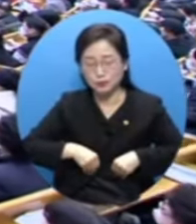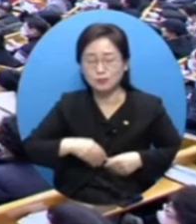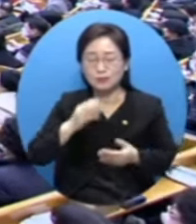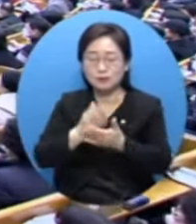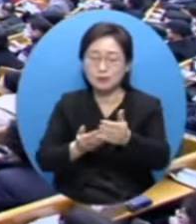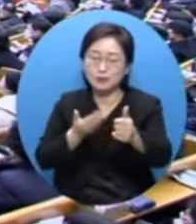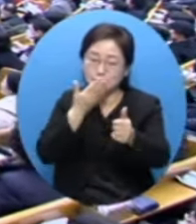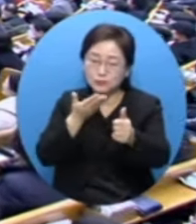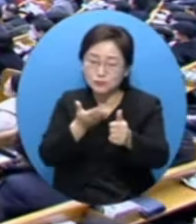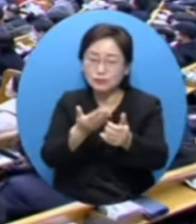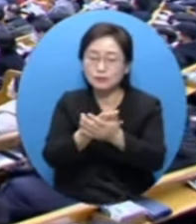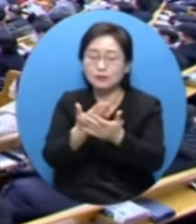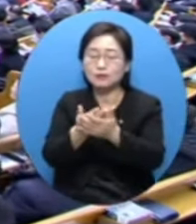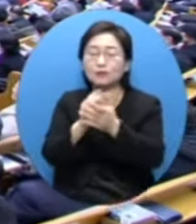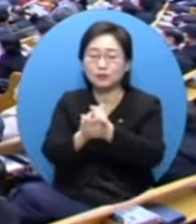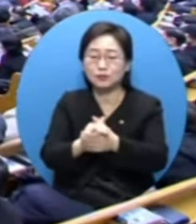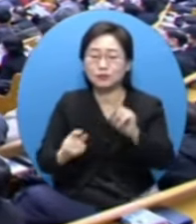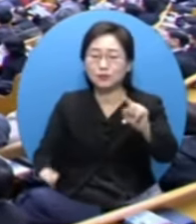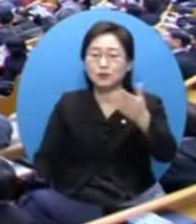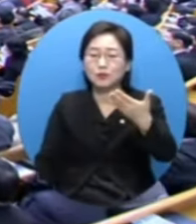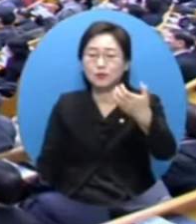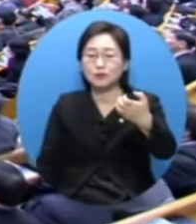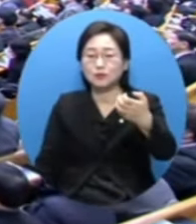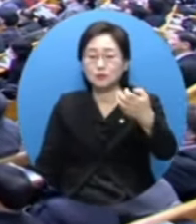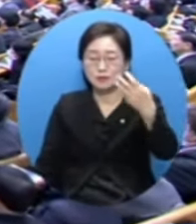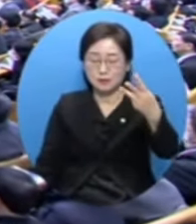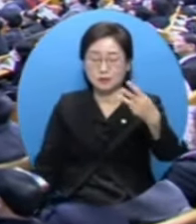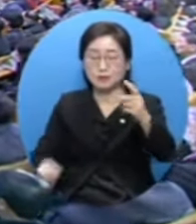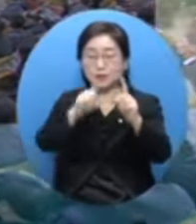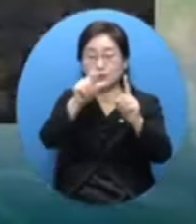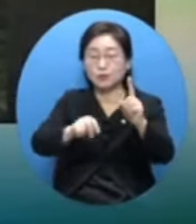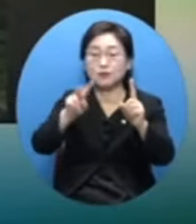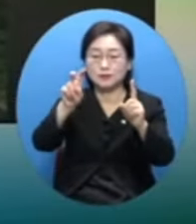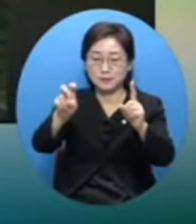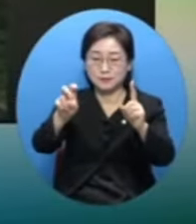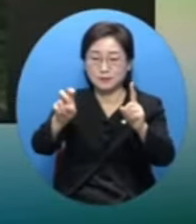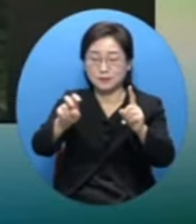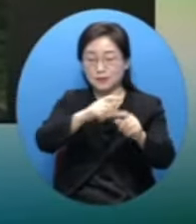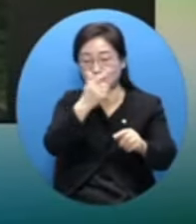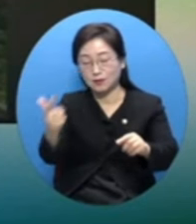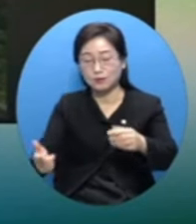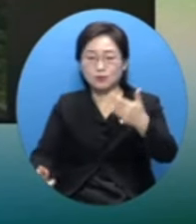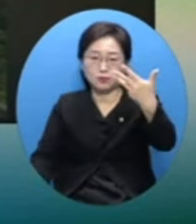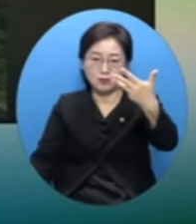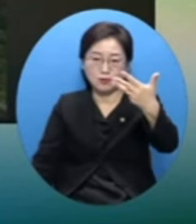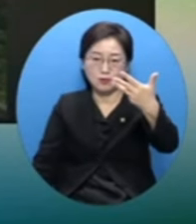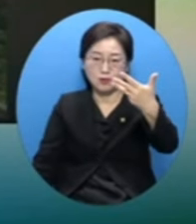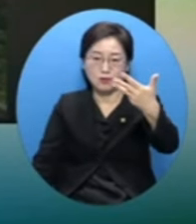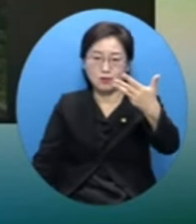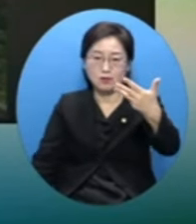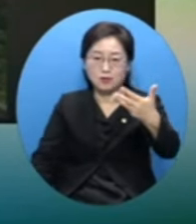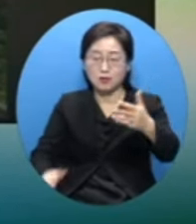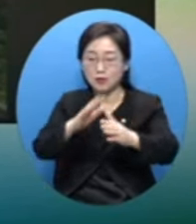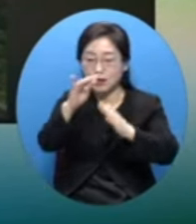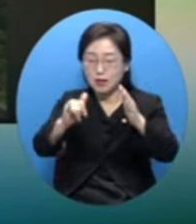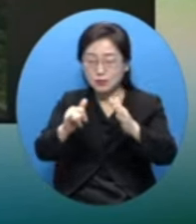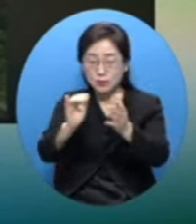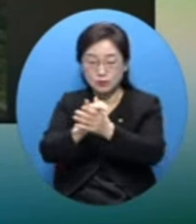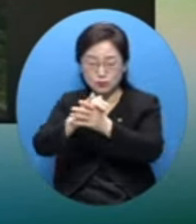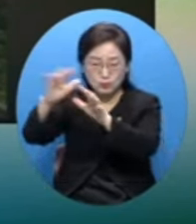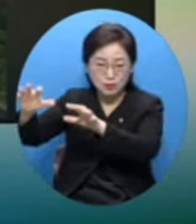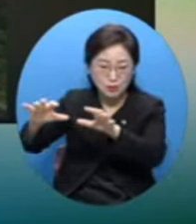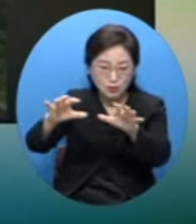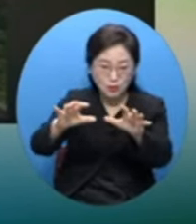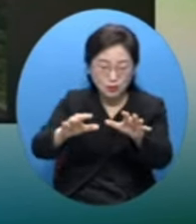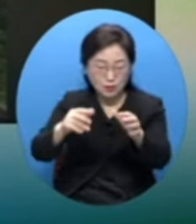것이었습니다. 1993년 1월 20일 저녁 8시쯤 가족과 동료가 지켜보는 가운데 조용히